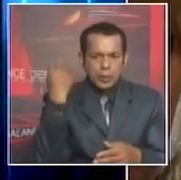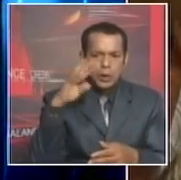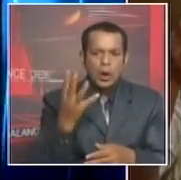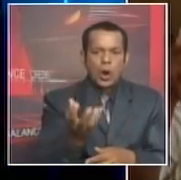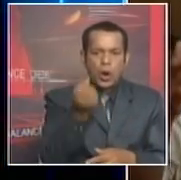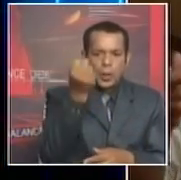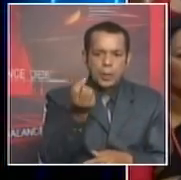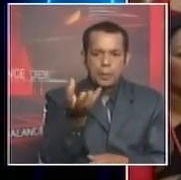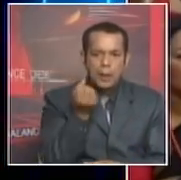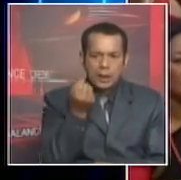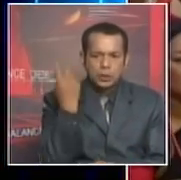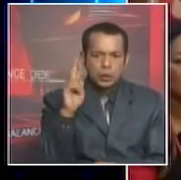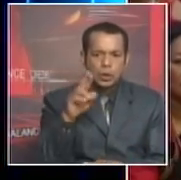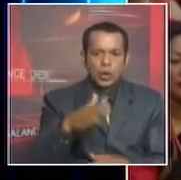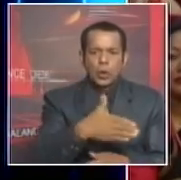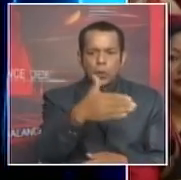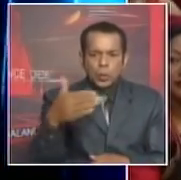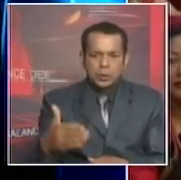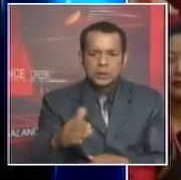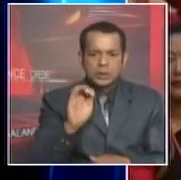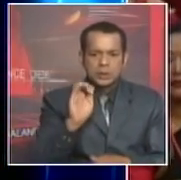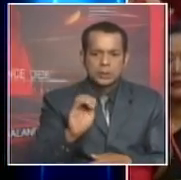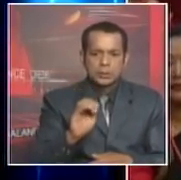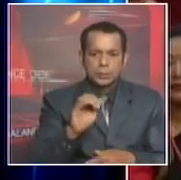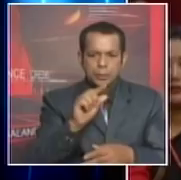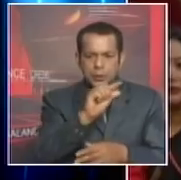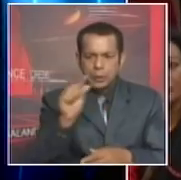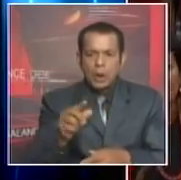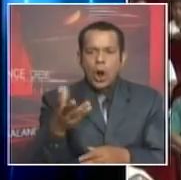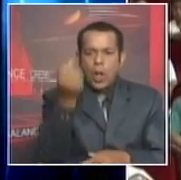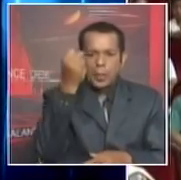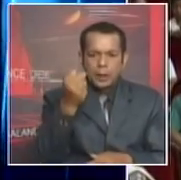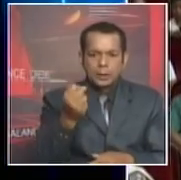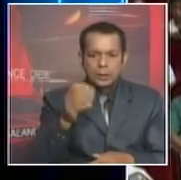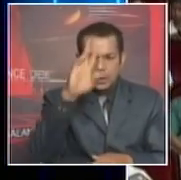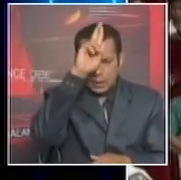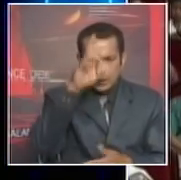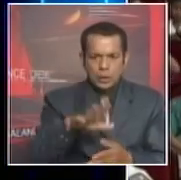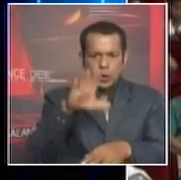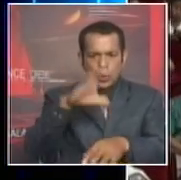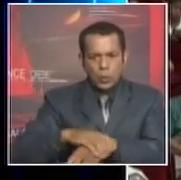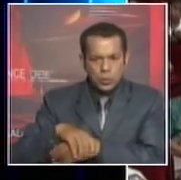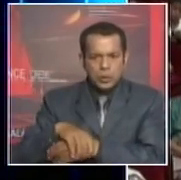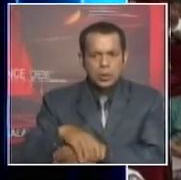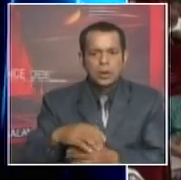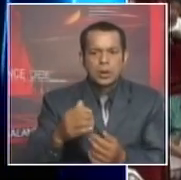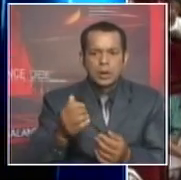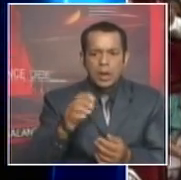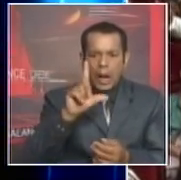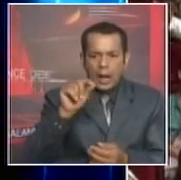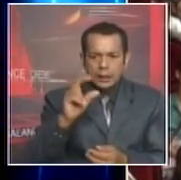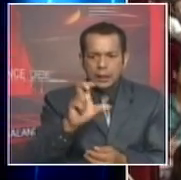अधिकार प्राप्त गरेका थिए, तर लोकतान्त्रिक शासनमा ती प्राप्त अधिकार पनि राज्यबाट खोसिन थालिएको